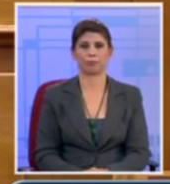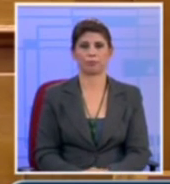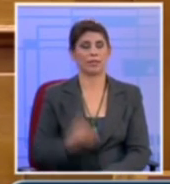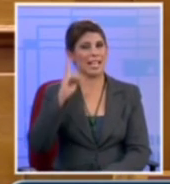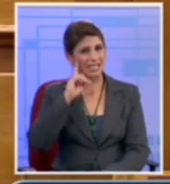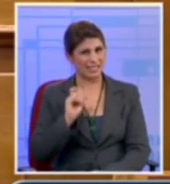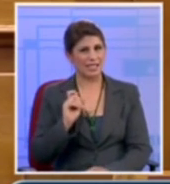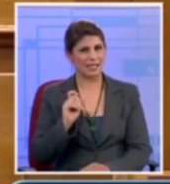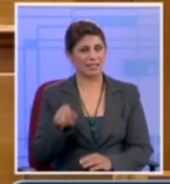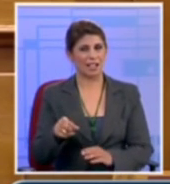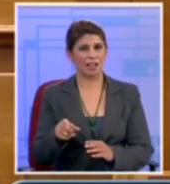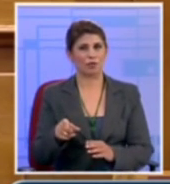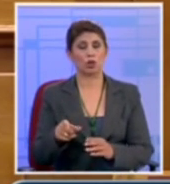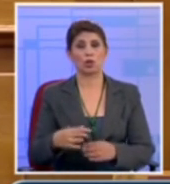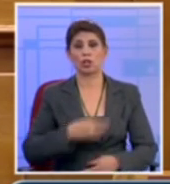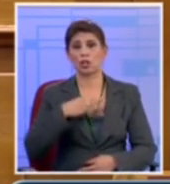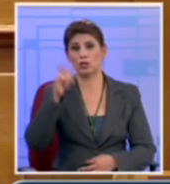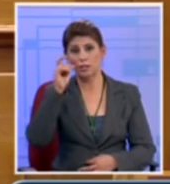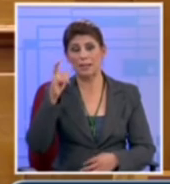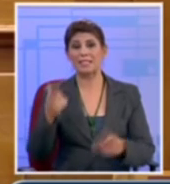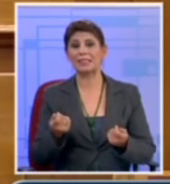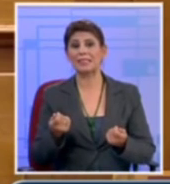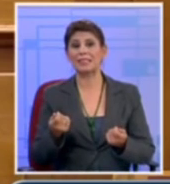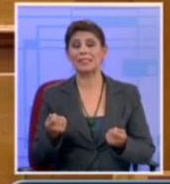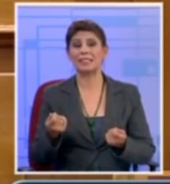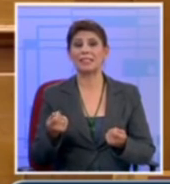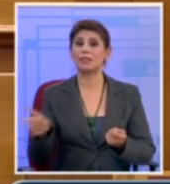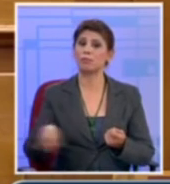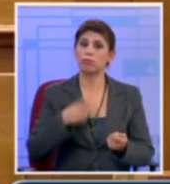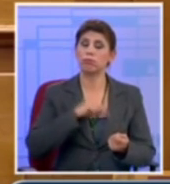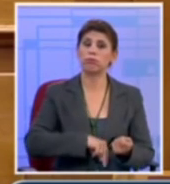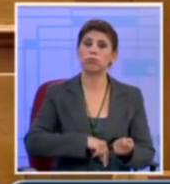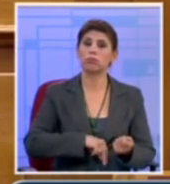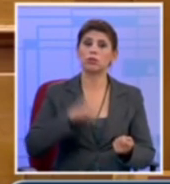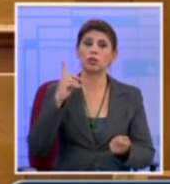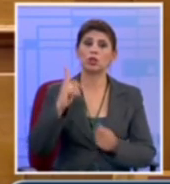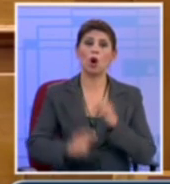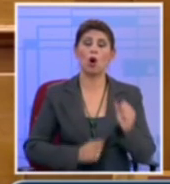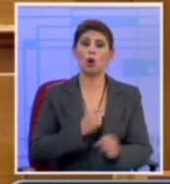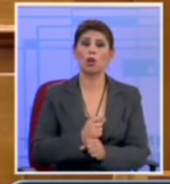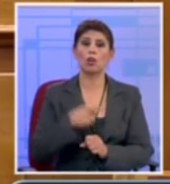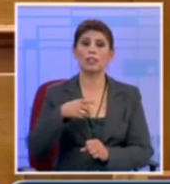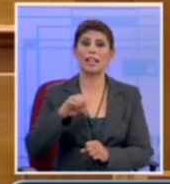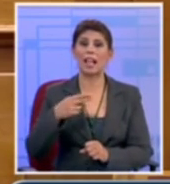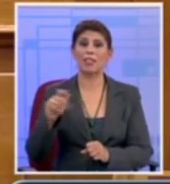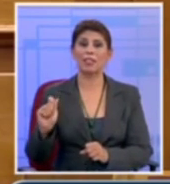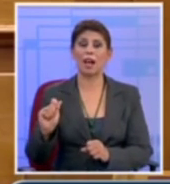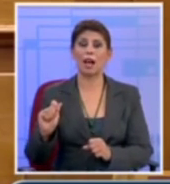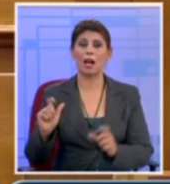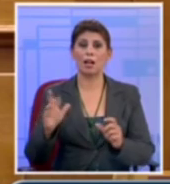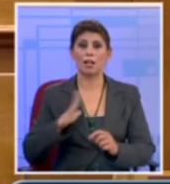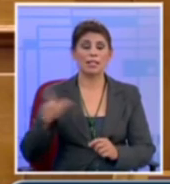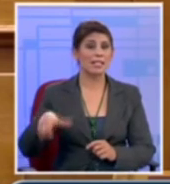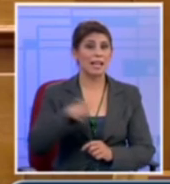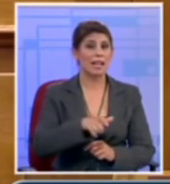από την αξιοποίηση που έκανε ο κύριος Σαμαράς τι αποφέρουν το χρόνο, το ΤΕΘΑ, στην Εθνική Άμυνα, στη στελέχη των